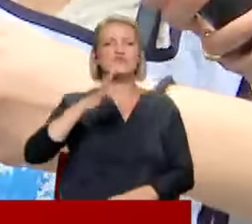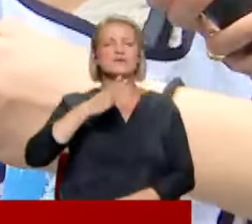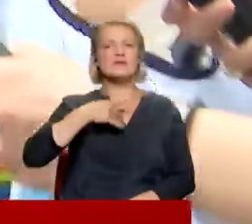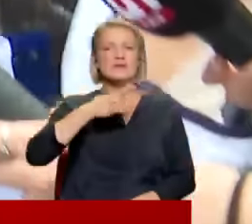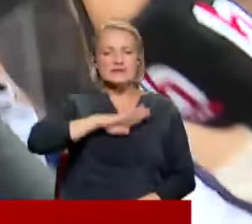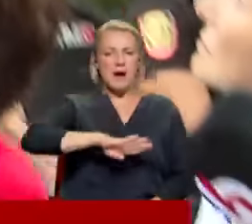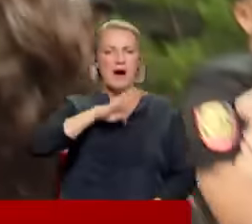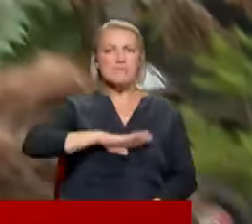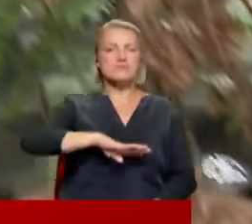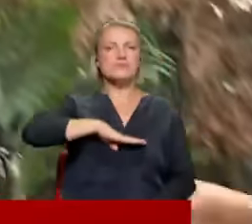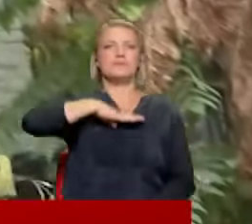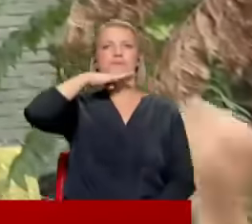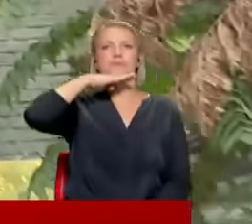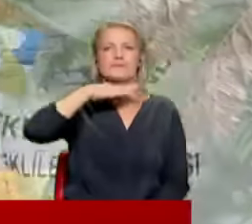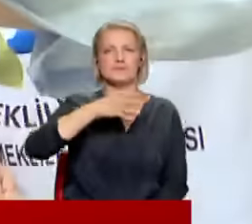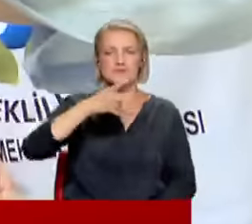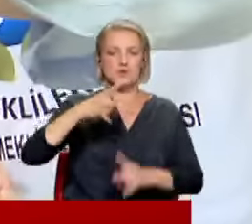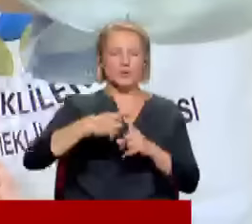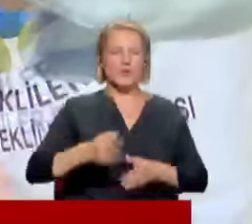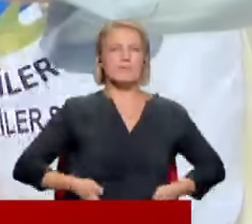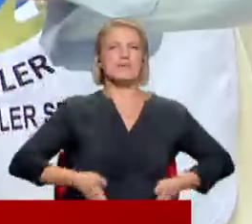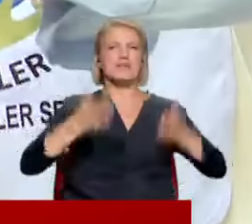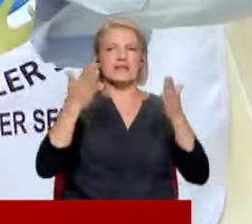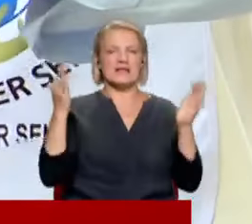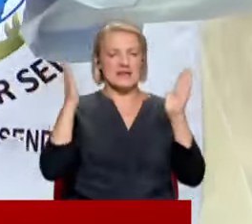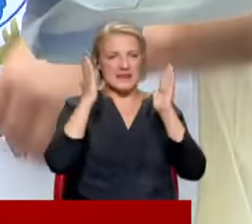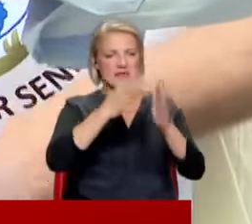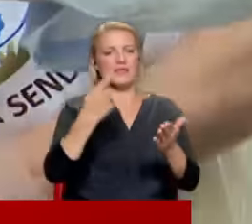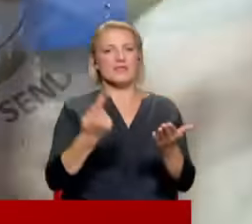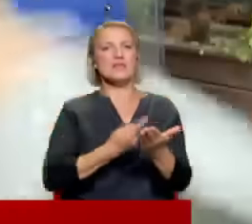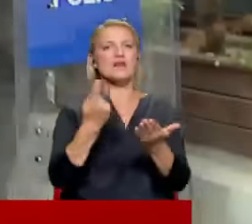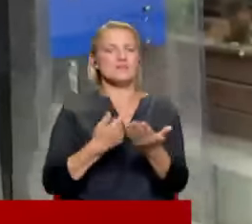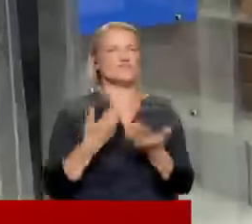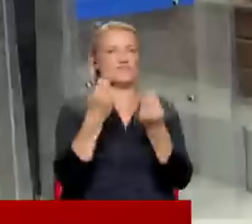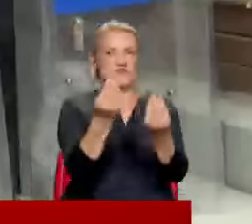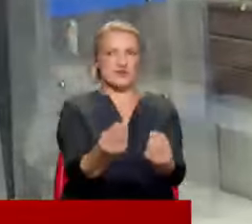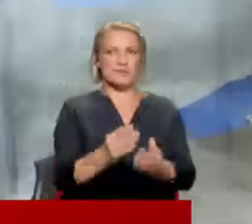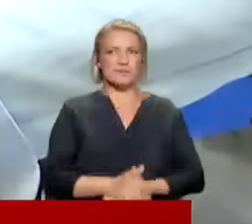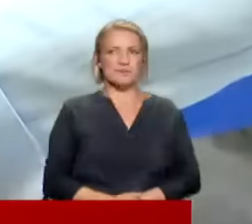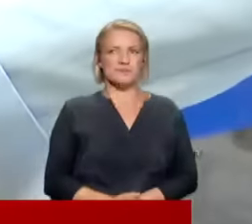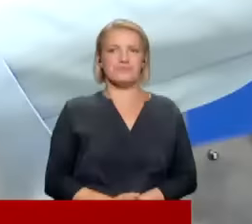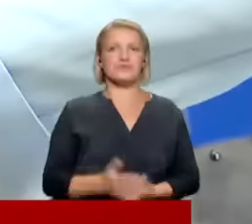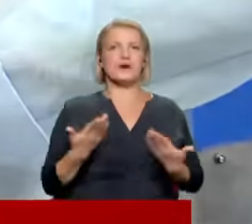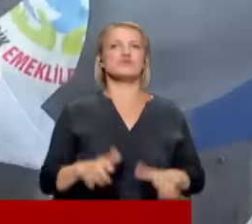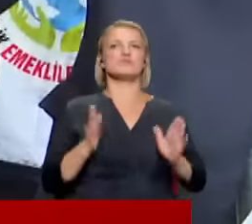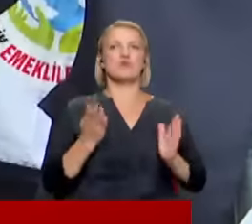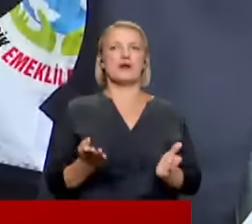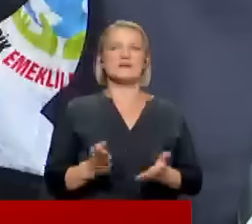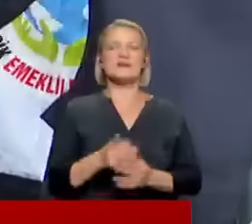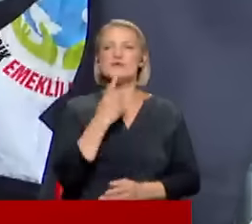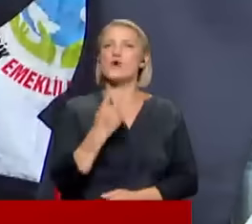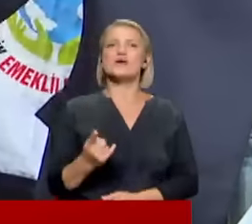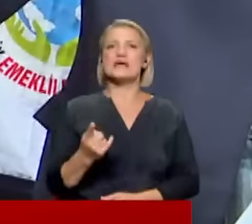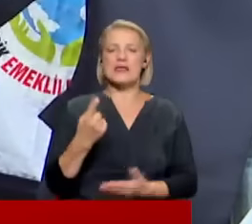Sabrımızı kaçırma TUİK binasına girip dilekçemizi vereceğiz Kul diyor